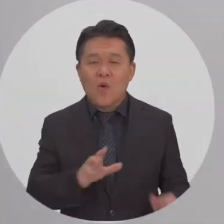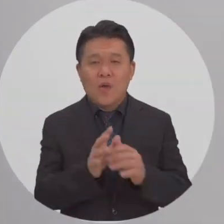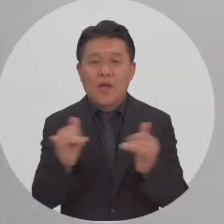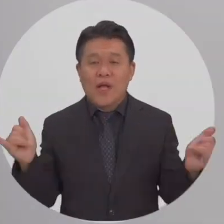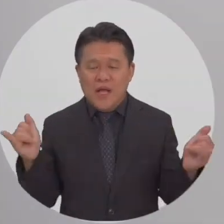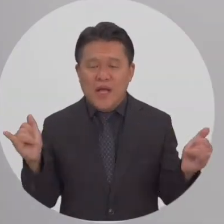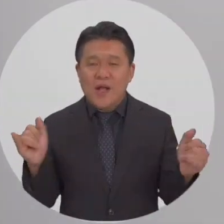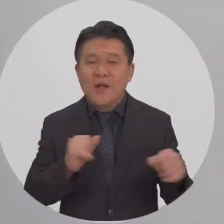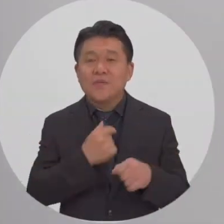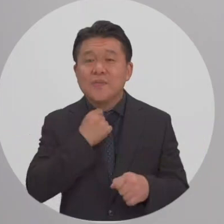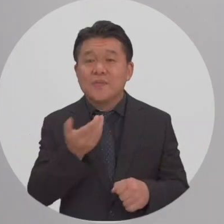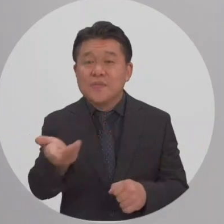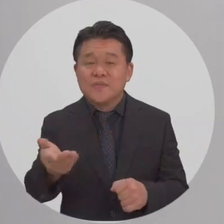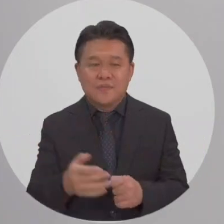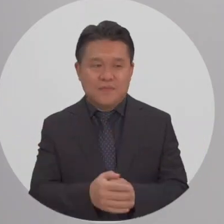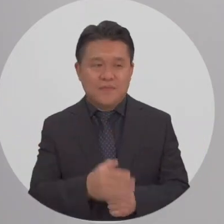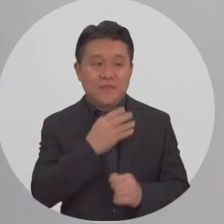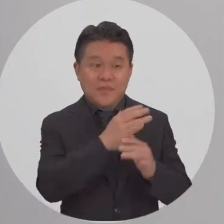싶으신가요?